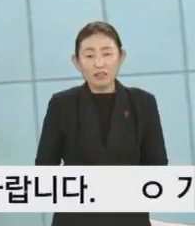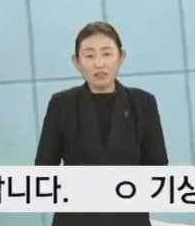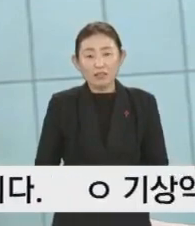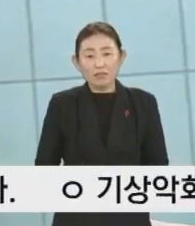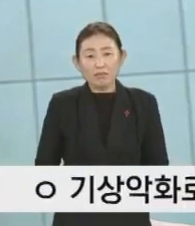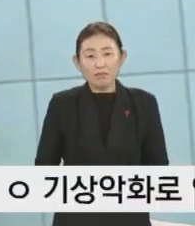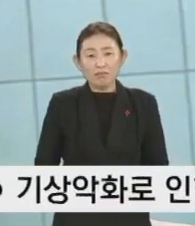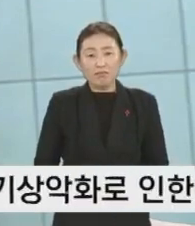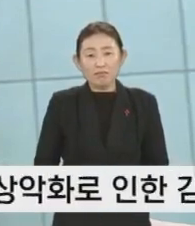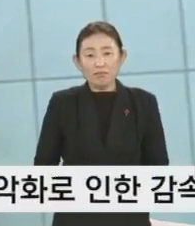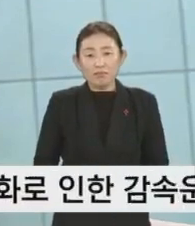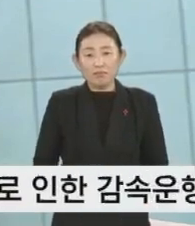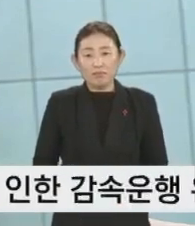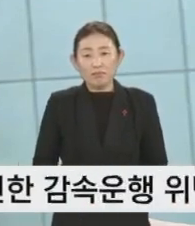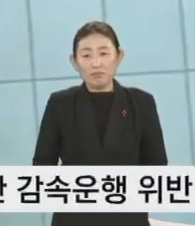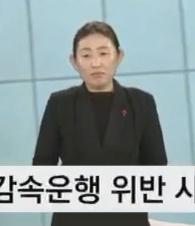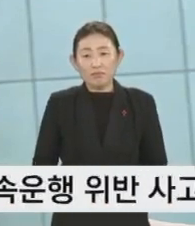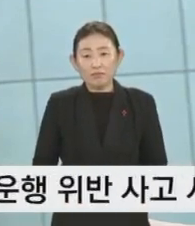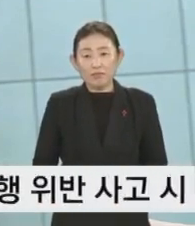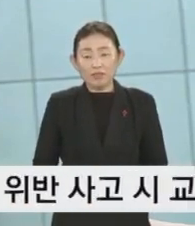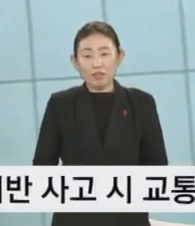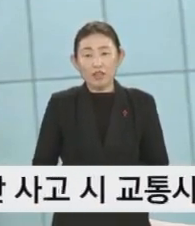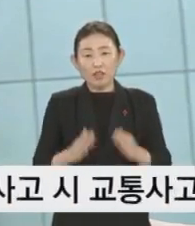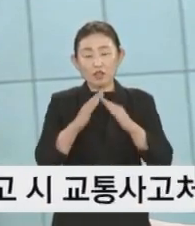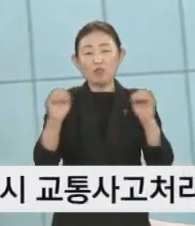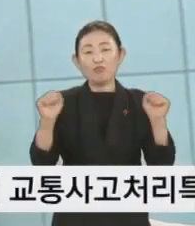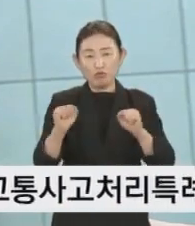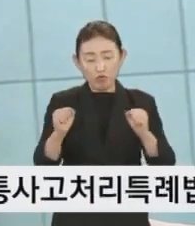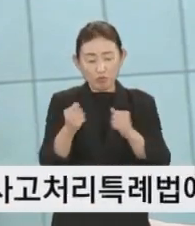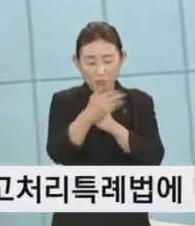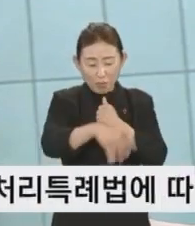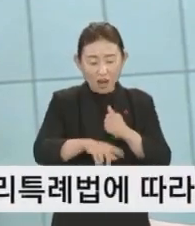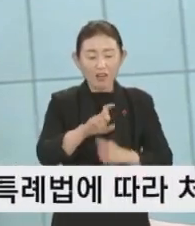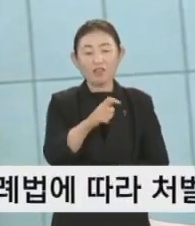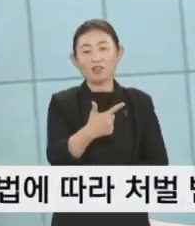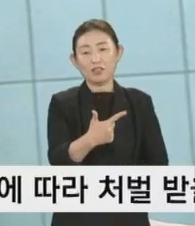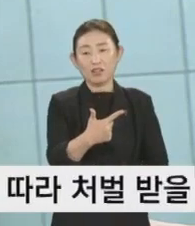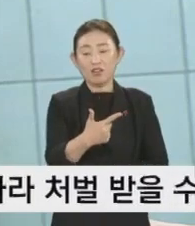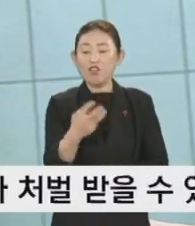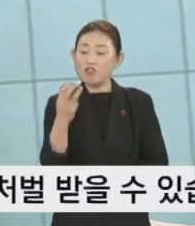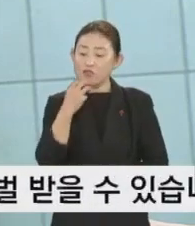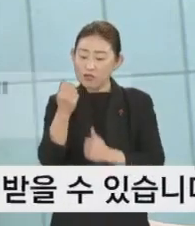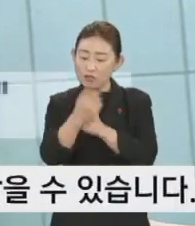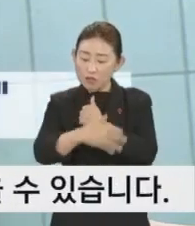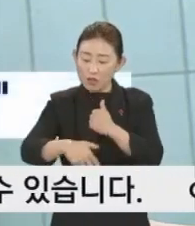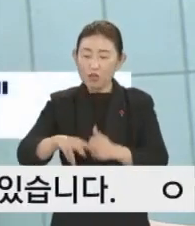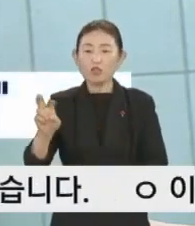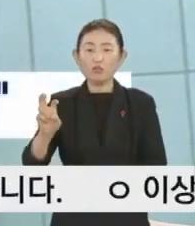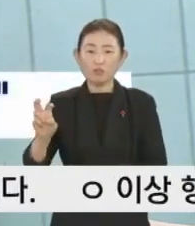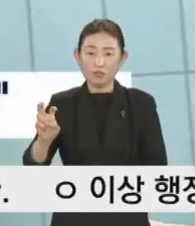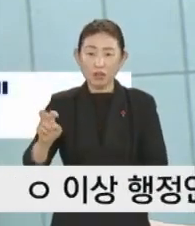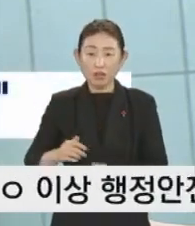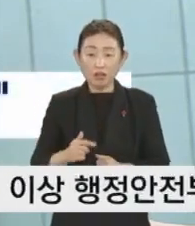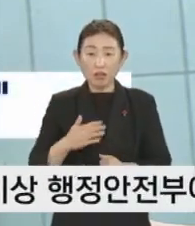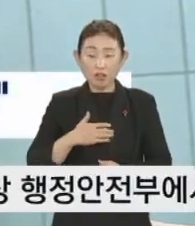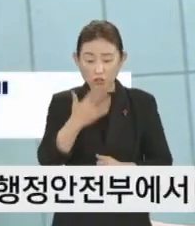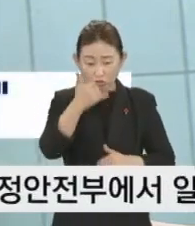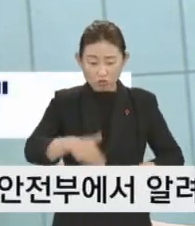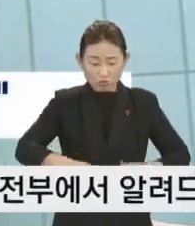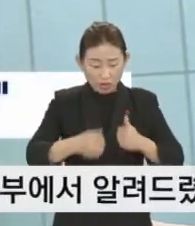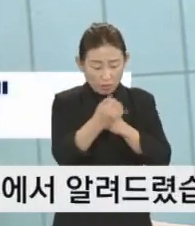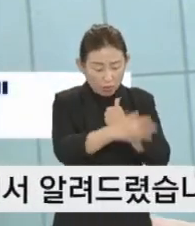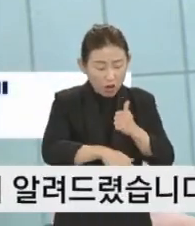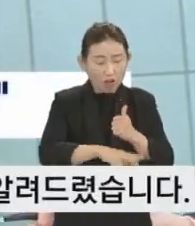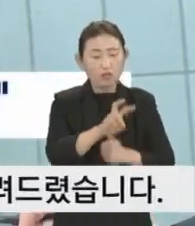지역은 전북 같은 경우는 16이고 그다음에 또 서울 같은 게 20개예요. 근데 저희는